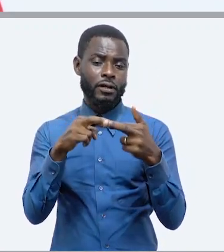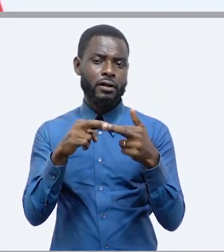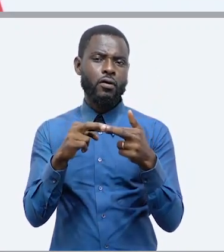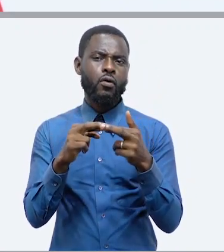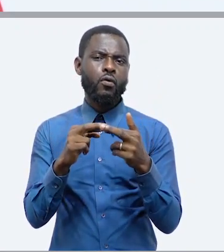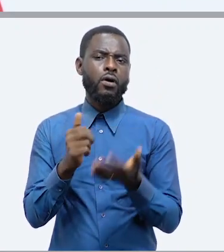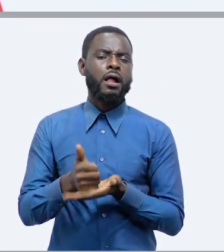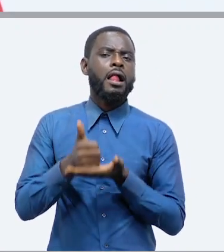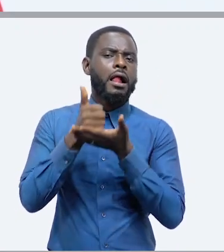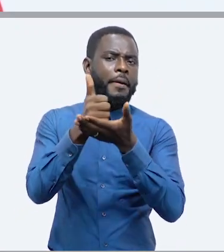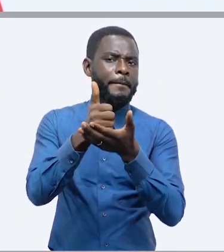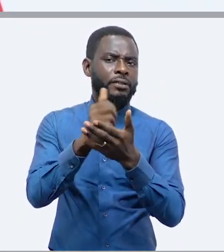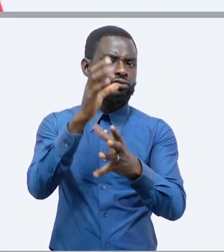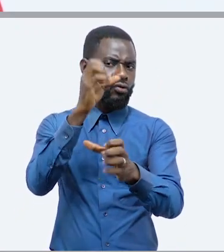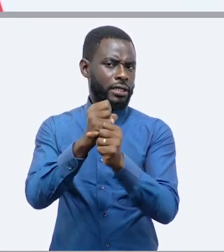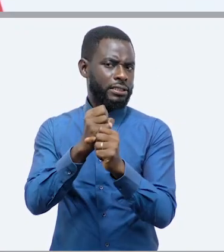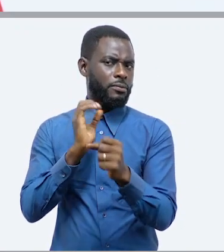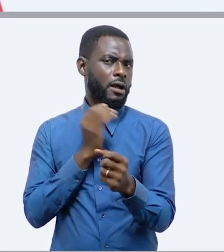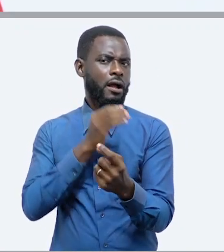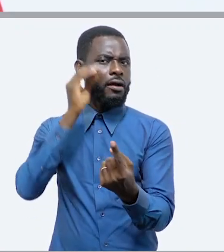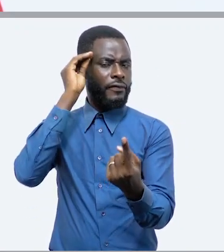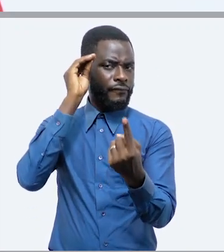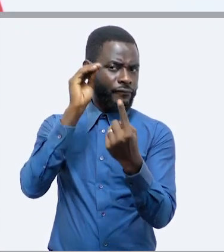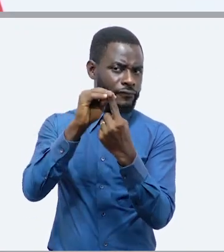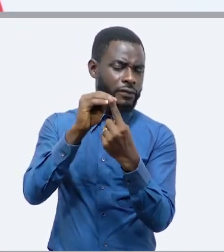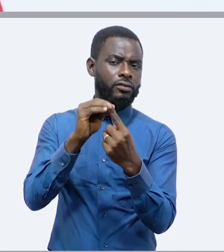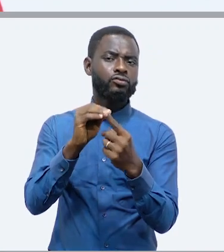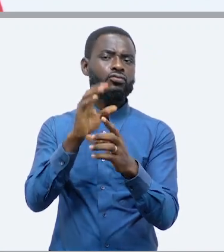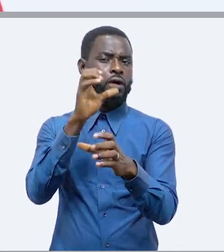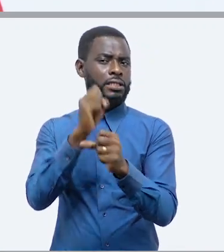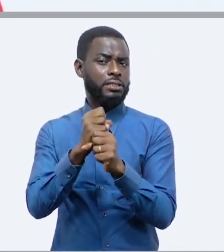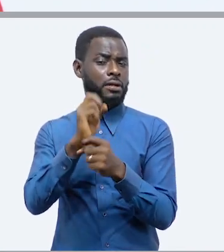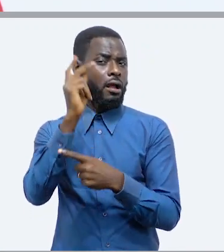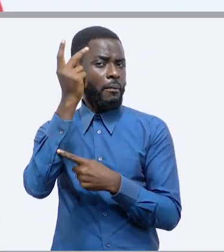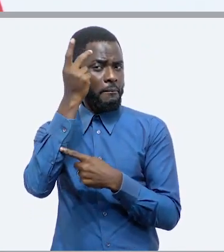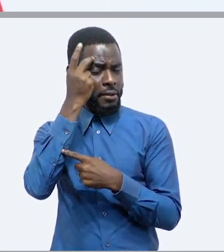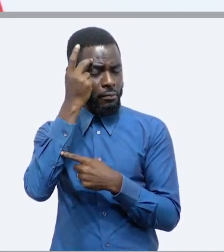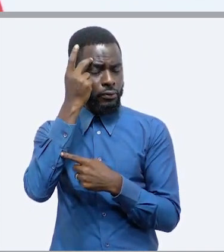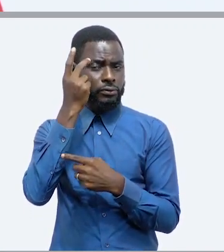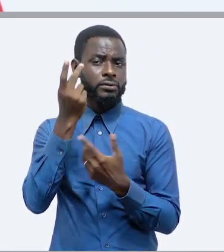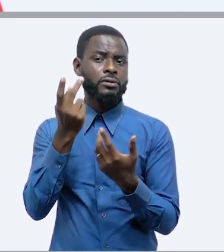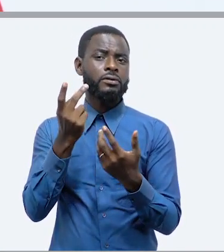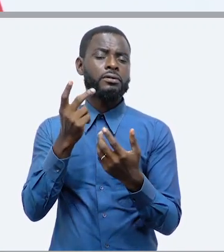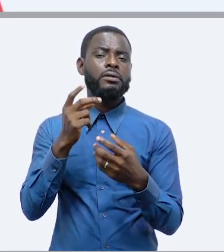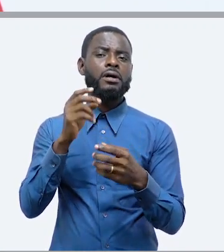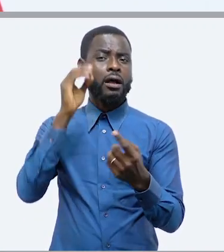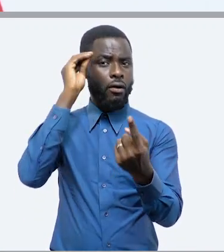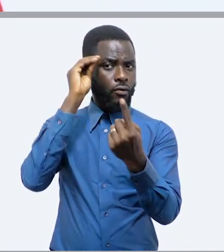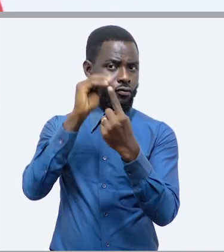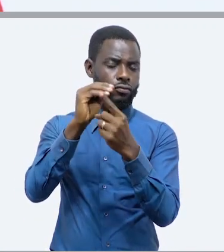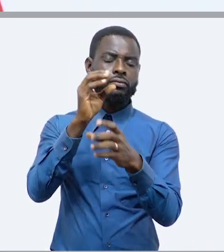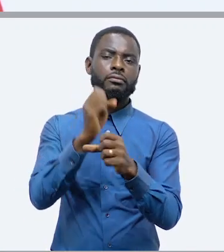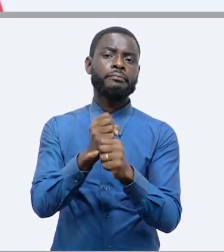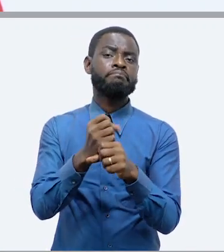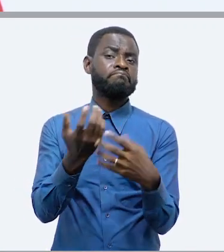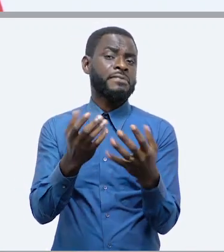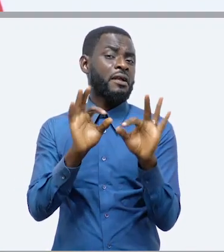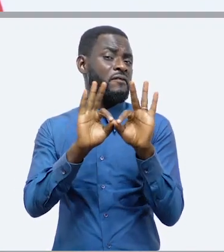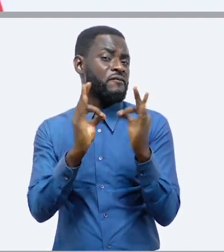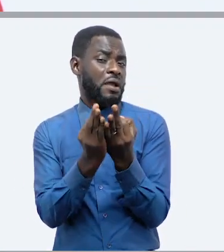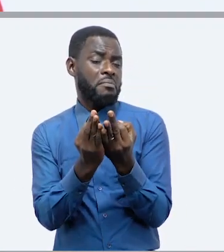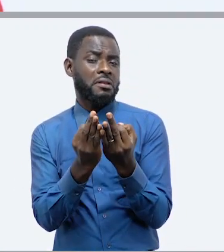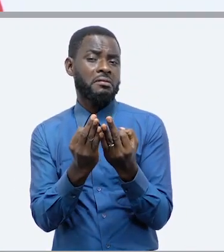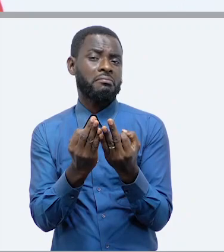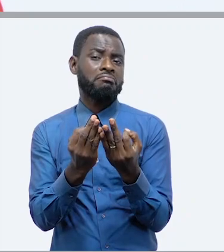namu. Ke wo otiye ano. Wanine ashe wo hewale wo ono. Ibanye ni efe wo weko shihile. Wano